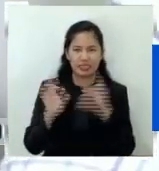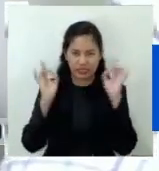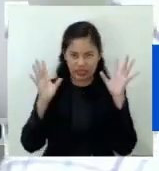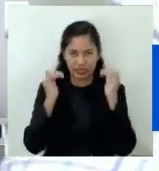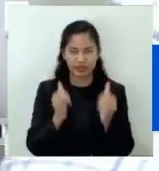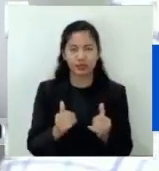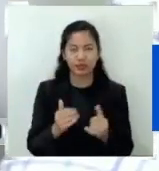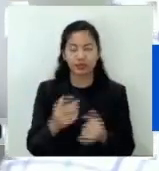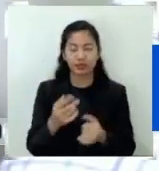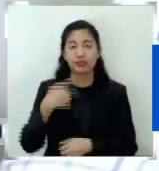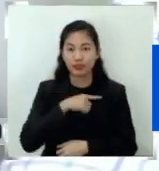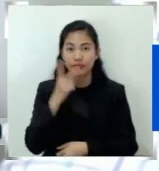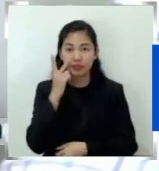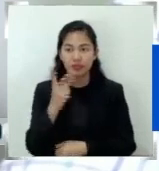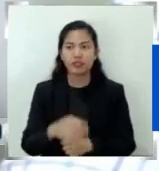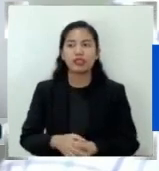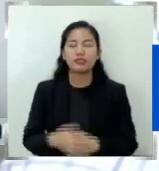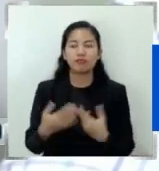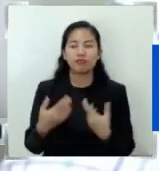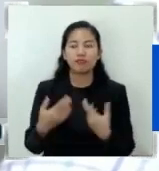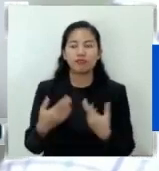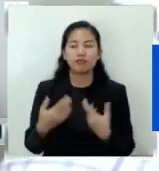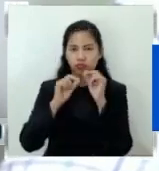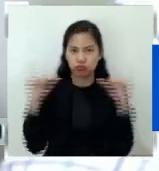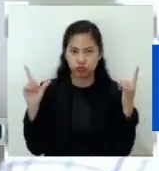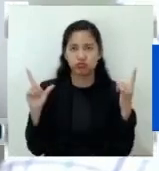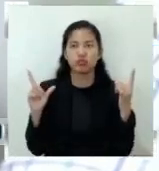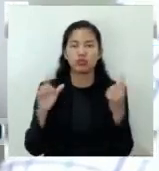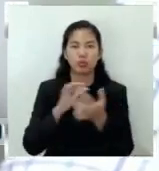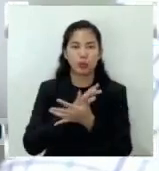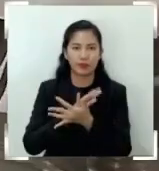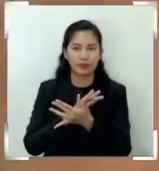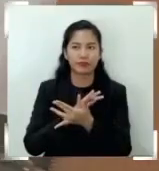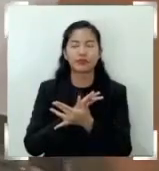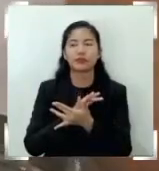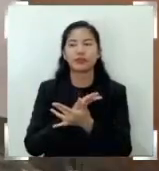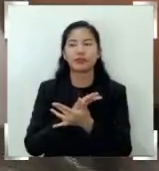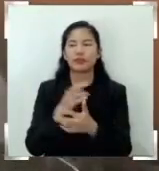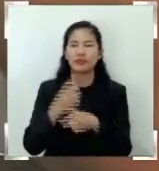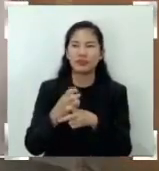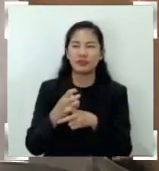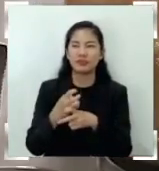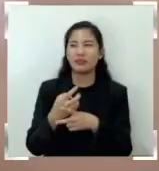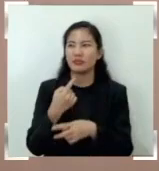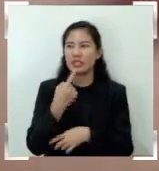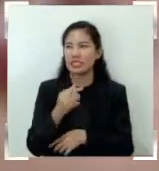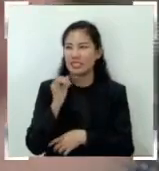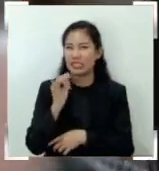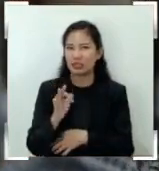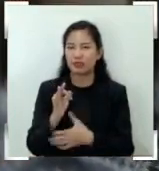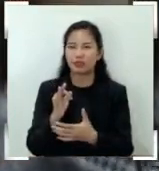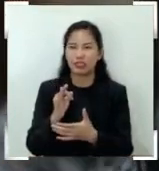tuloy-tuloy na ginugulat po talaga tayo nitong COVID. Mahirap po talaga magsabi na beginning of the end. Bakuna pa rin ang nakikita